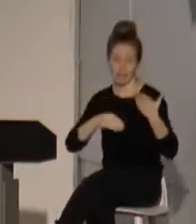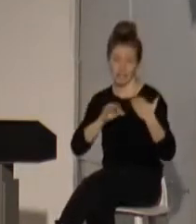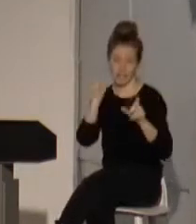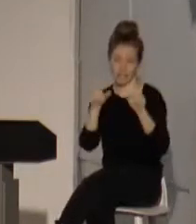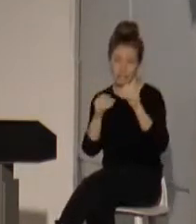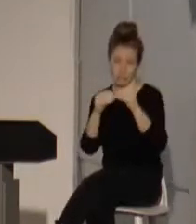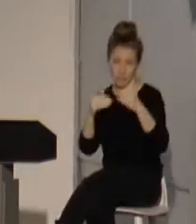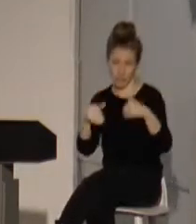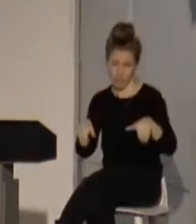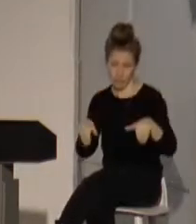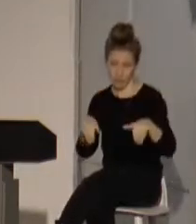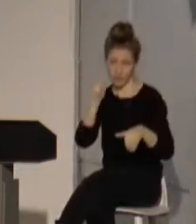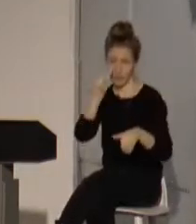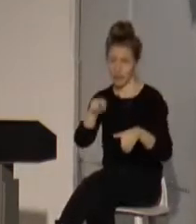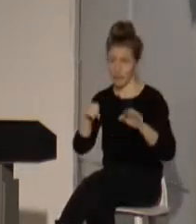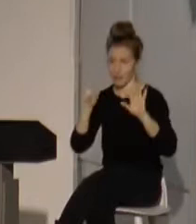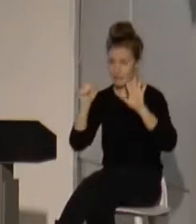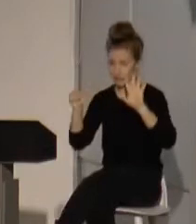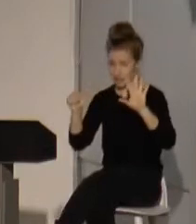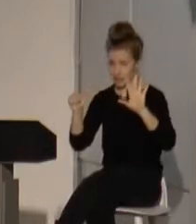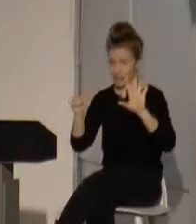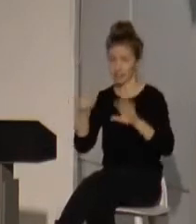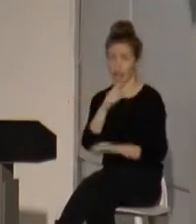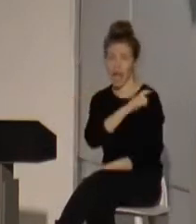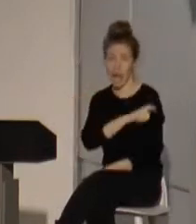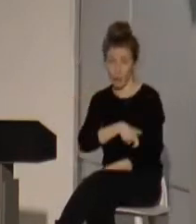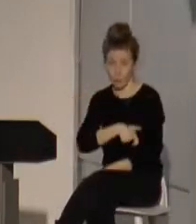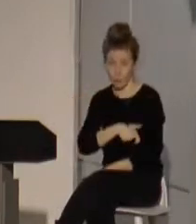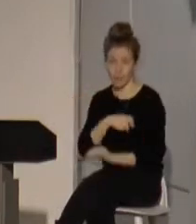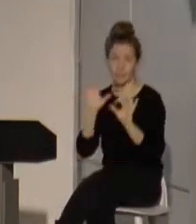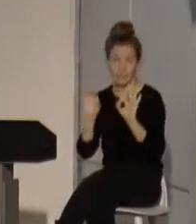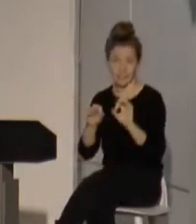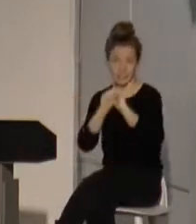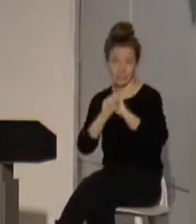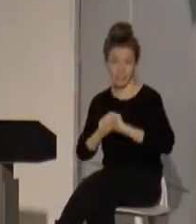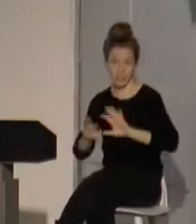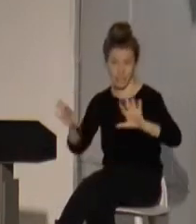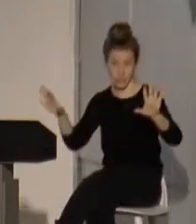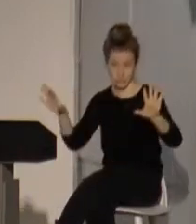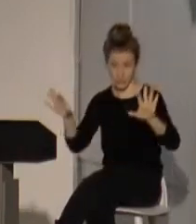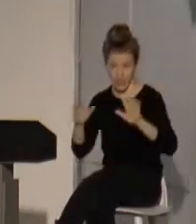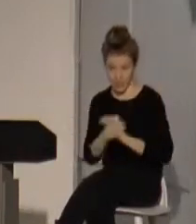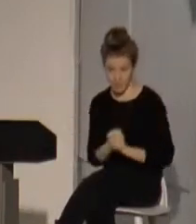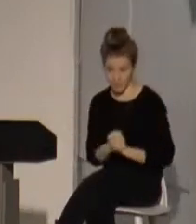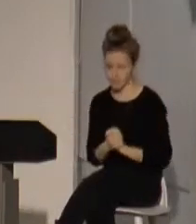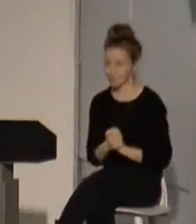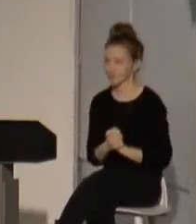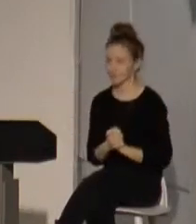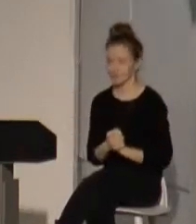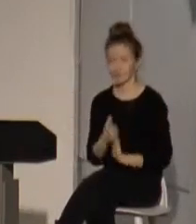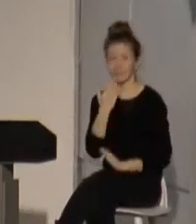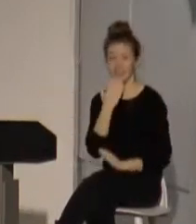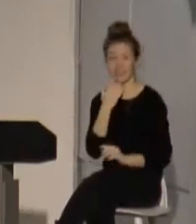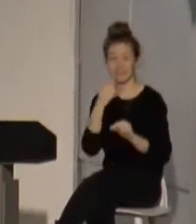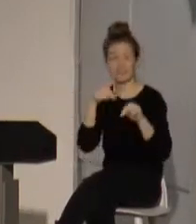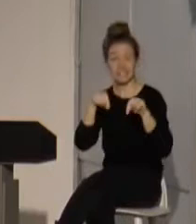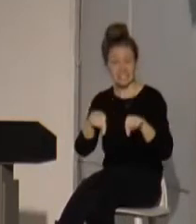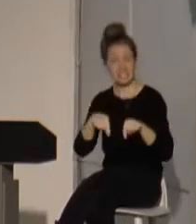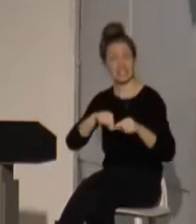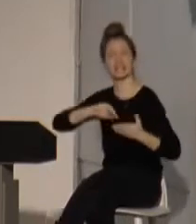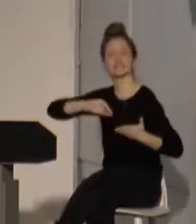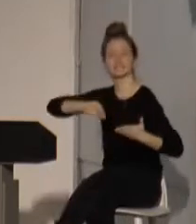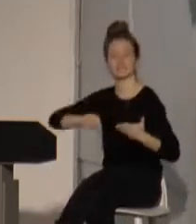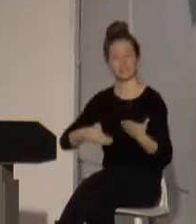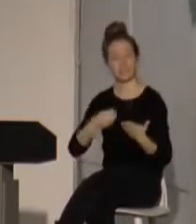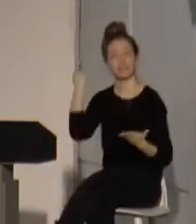מוגבלות, שב-2006 האו"ם בעצם הוציא את זה החוצה, ובישראל היא חתומה ואשררה